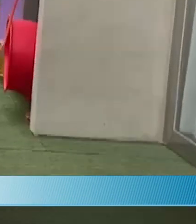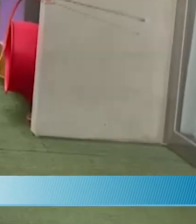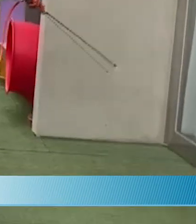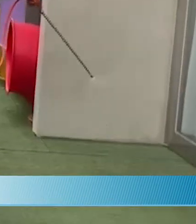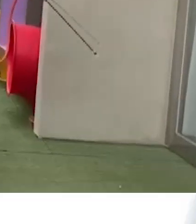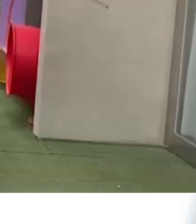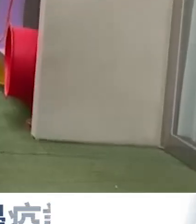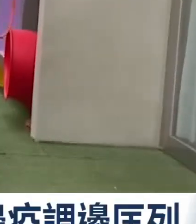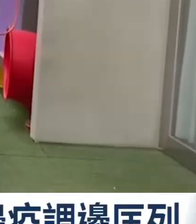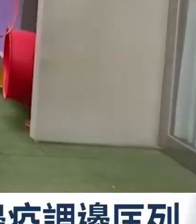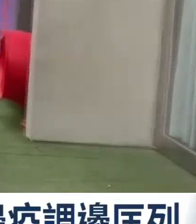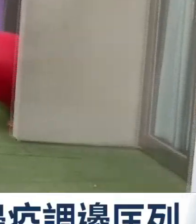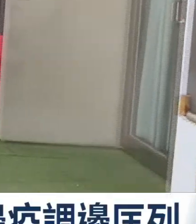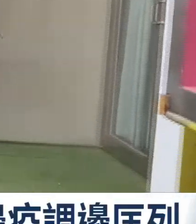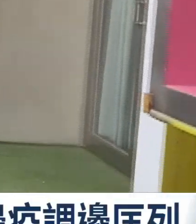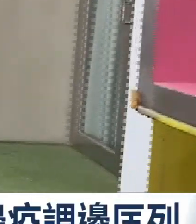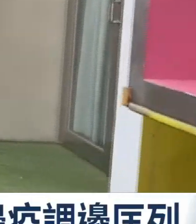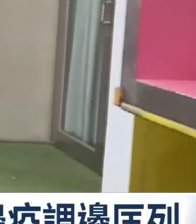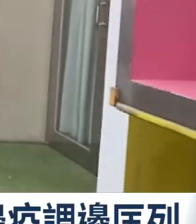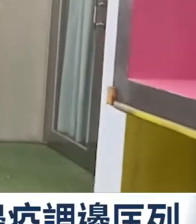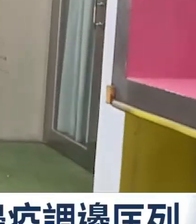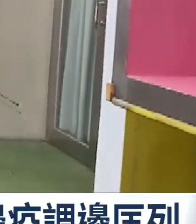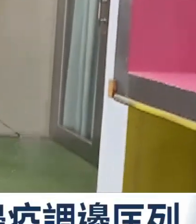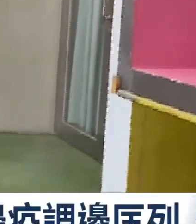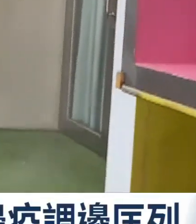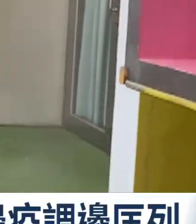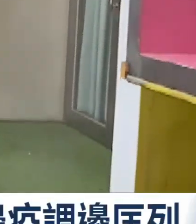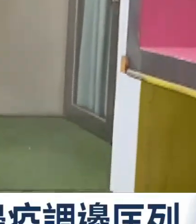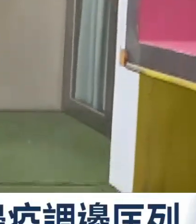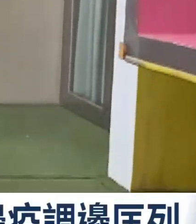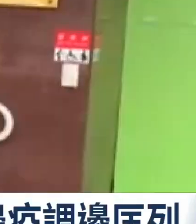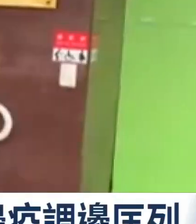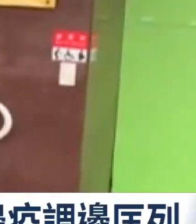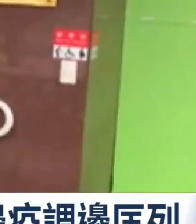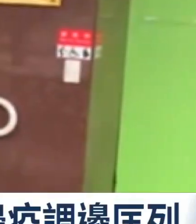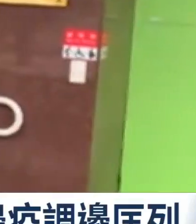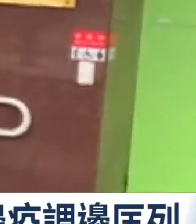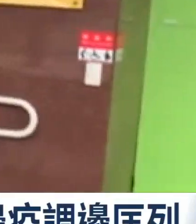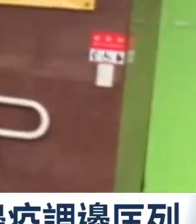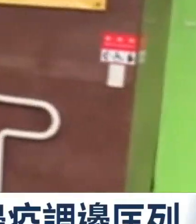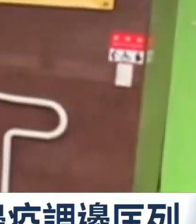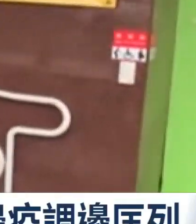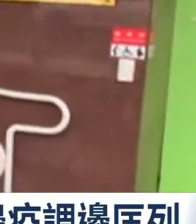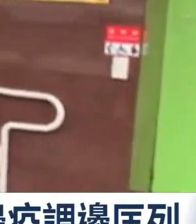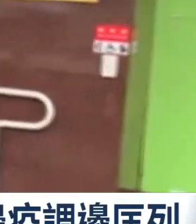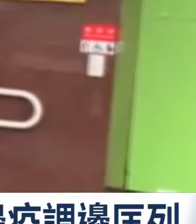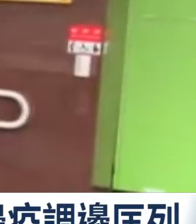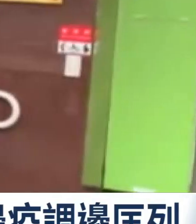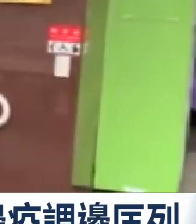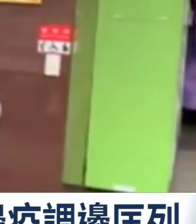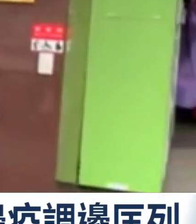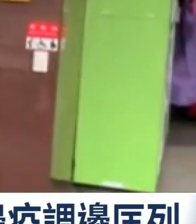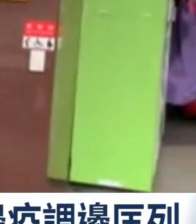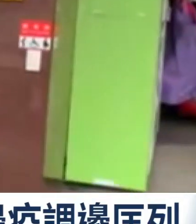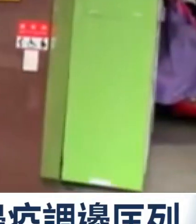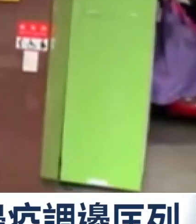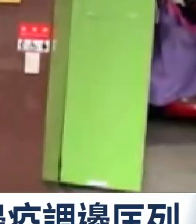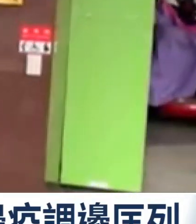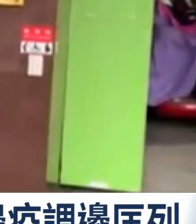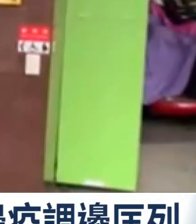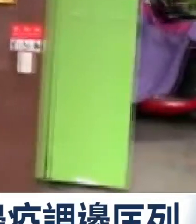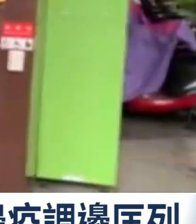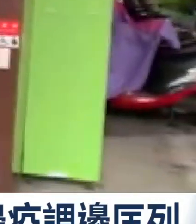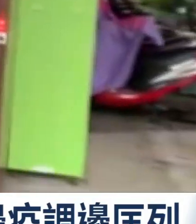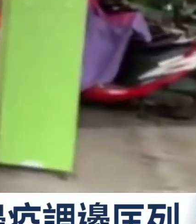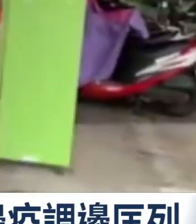监视器发现，幼童口罩罩戴不住，忧心扩大风险，全幼儿园都框列，也表示已收到宜兰县提供的住客名